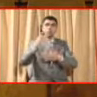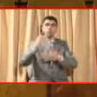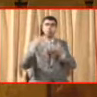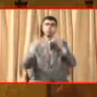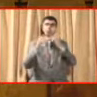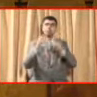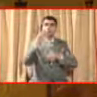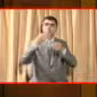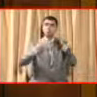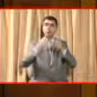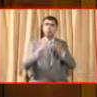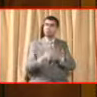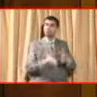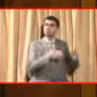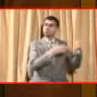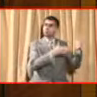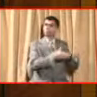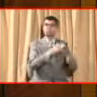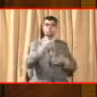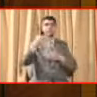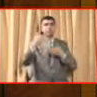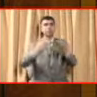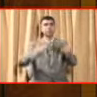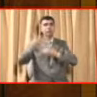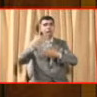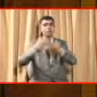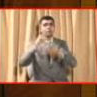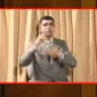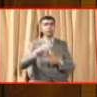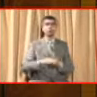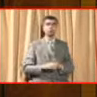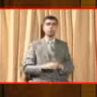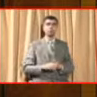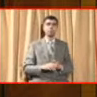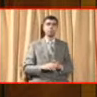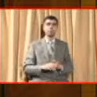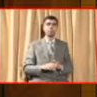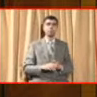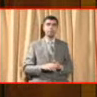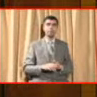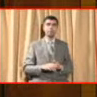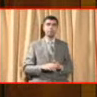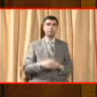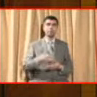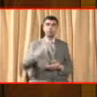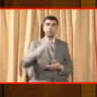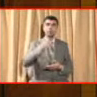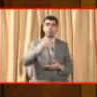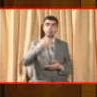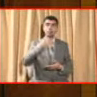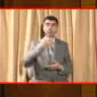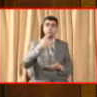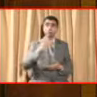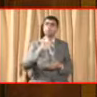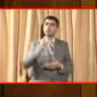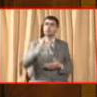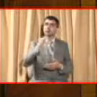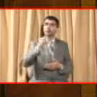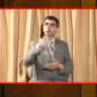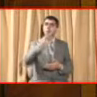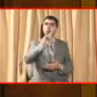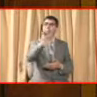طريق المشاورات والمفاوضات بين طرفي الخلاف. دائما مع جمهورية الكوت ديفوار،